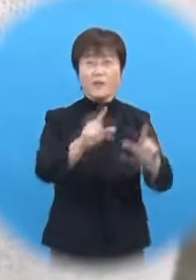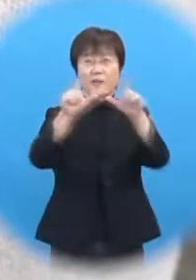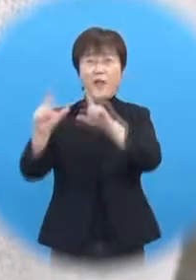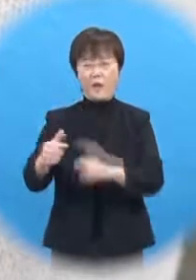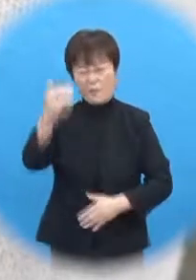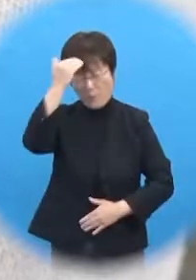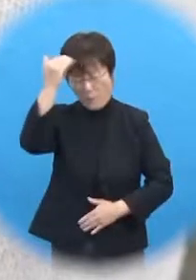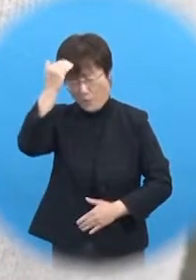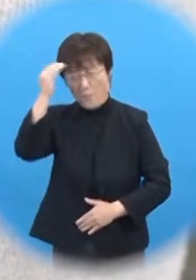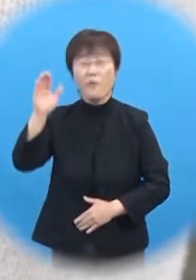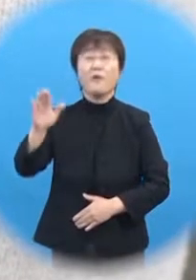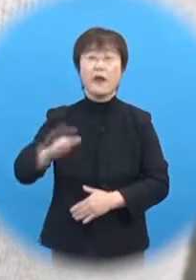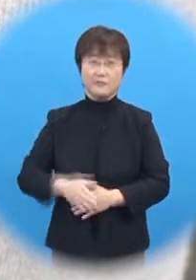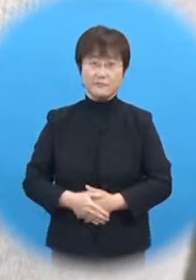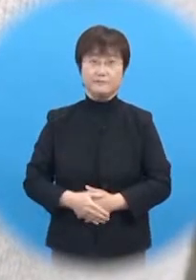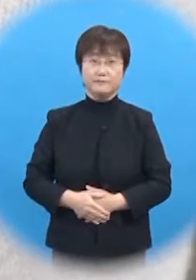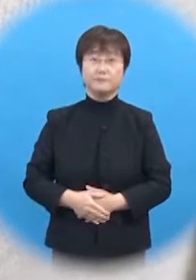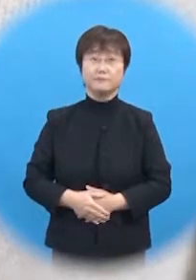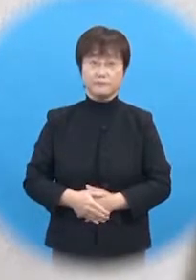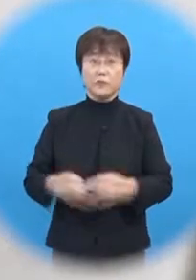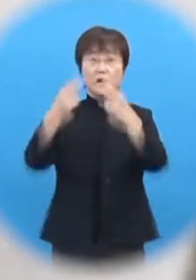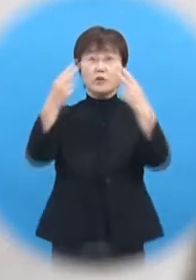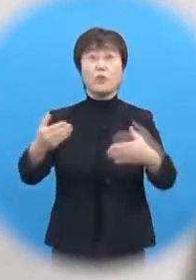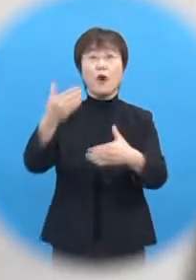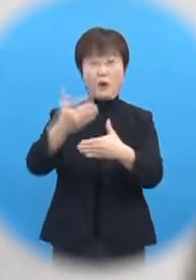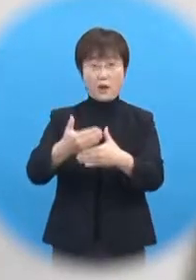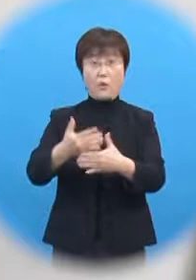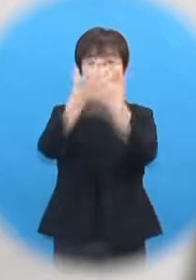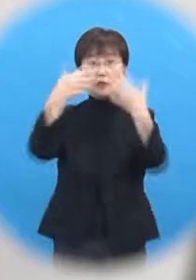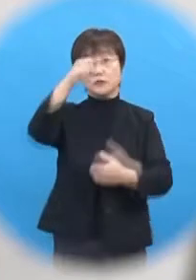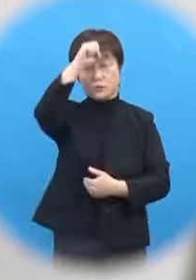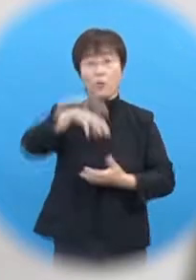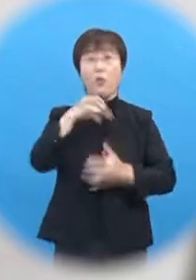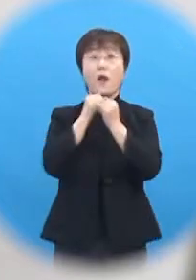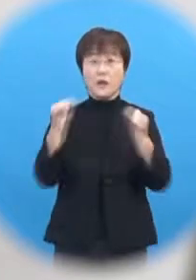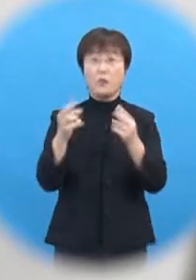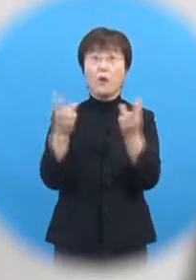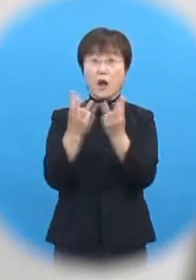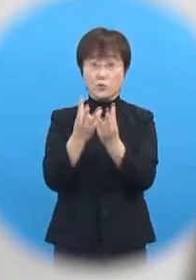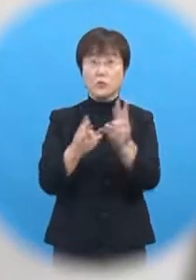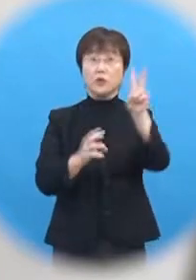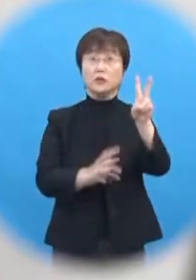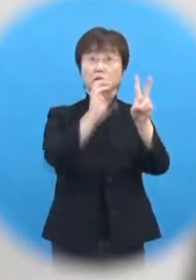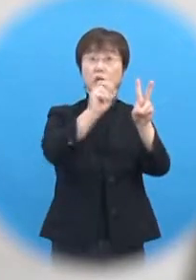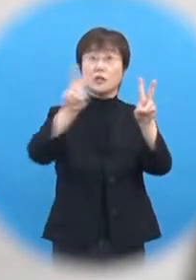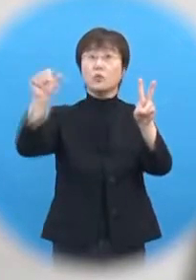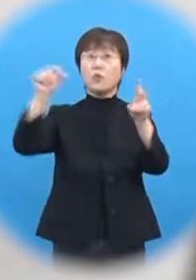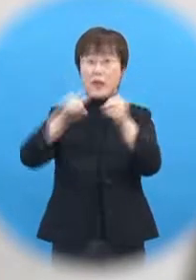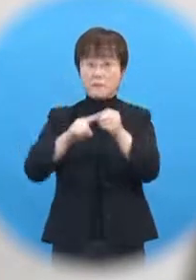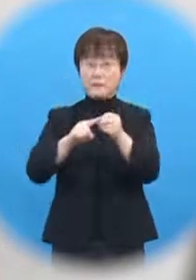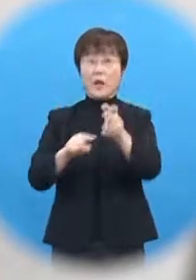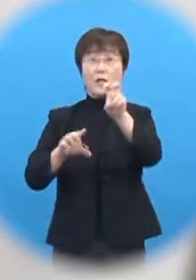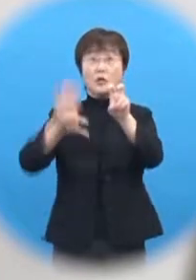において支障が出てくること。静岡県の認知症の高齢者数は2025年には